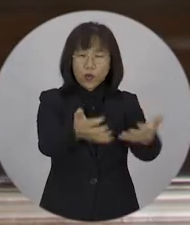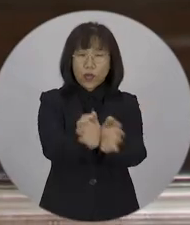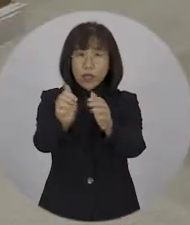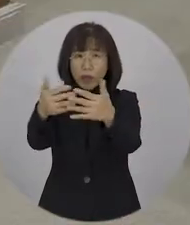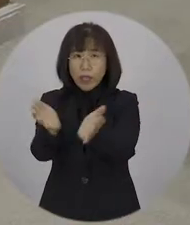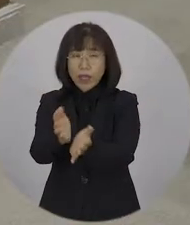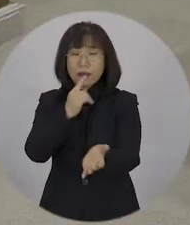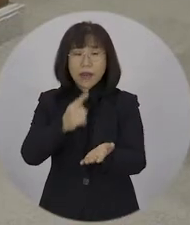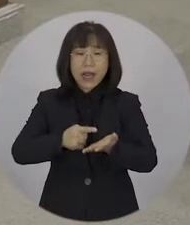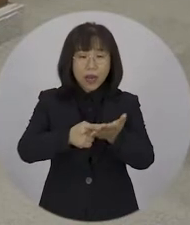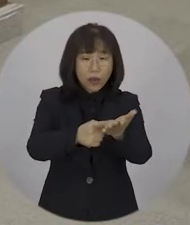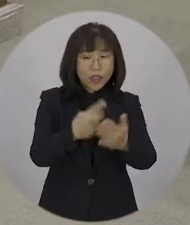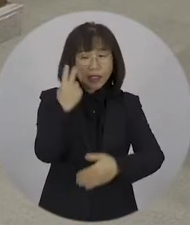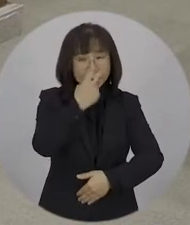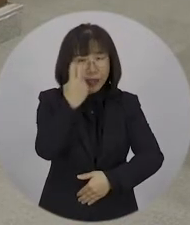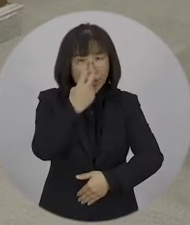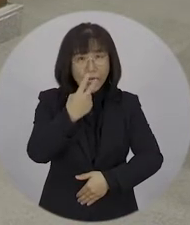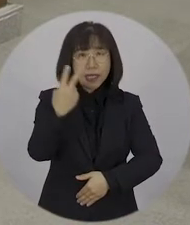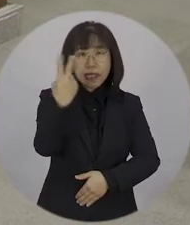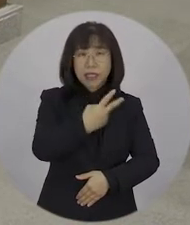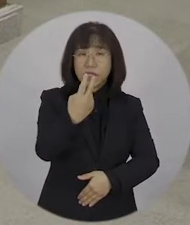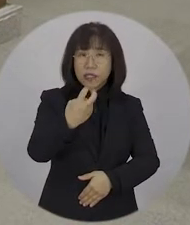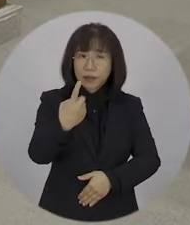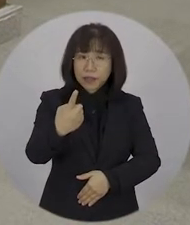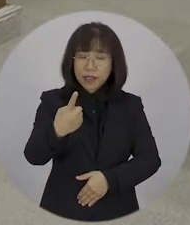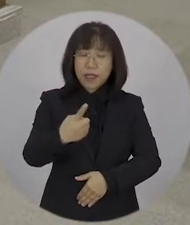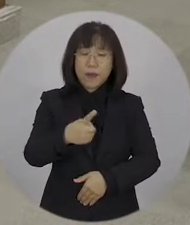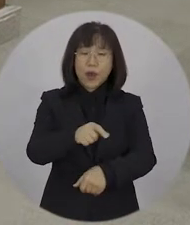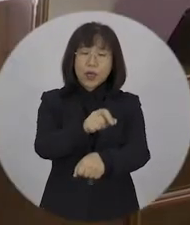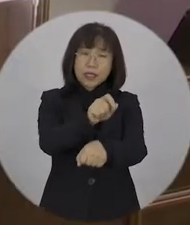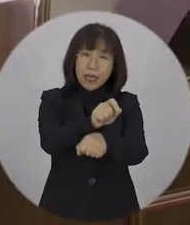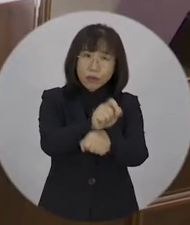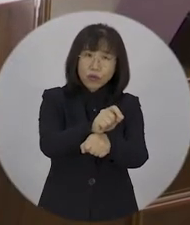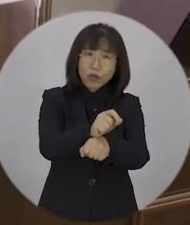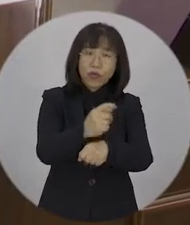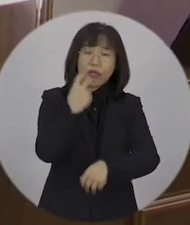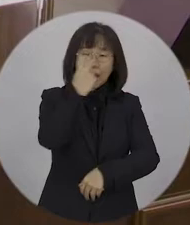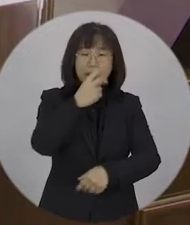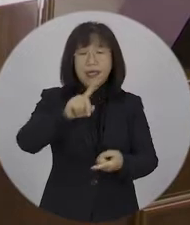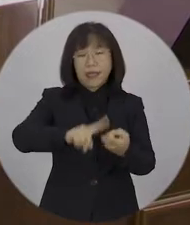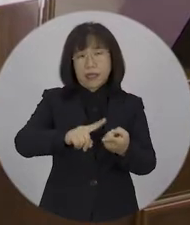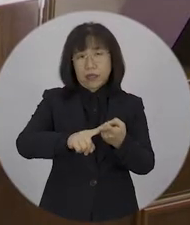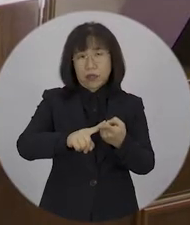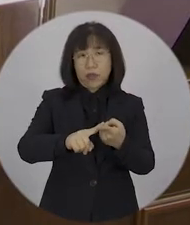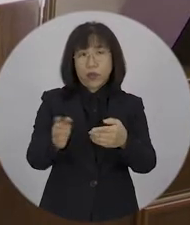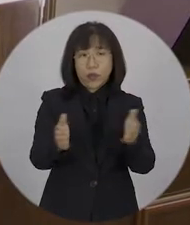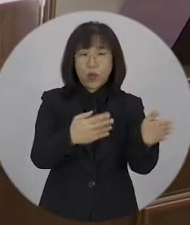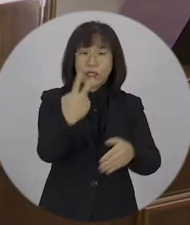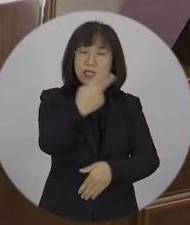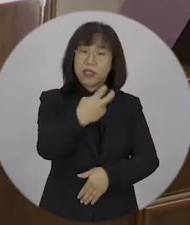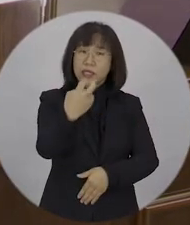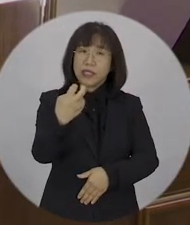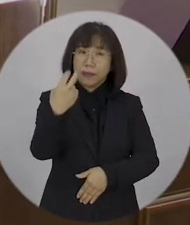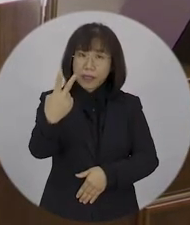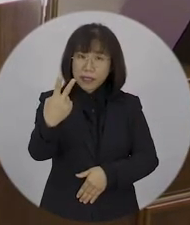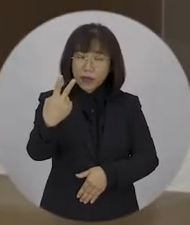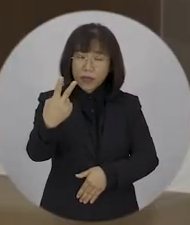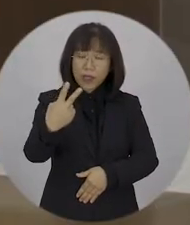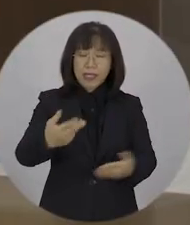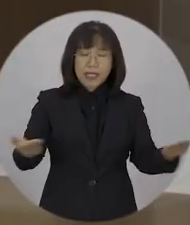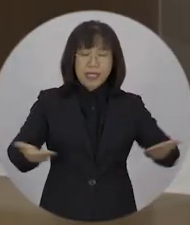각 위원회 * 안건 심사 를 비롯해 2021년 도 행정사무감사 조치결과 보고 의 건과